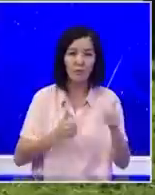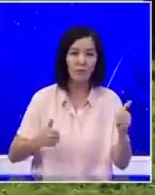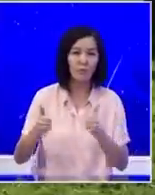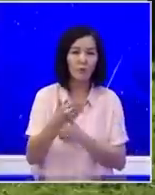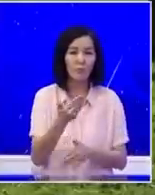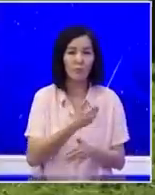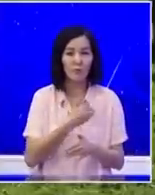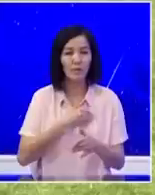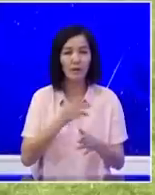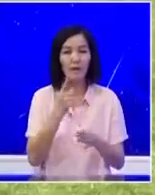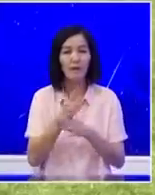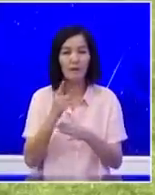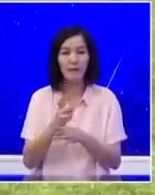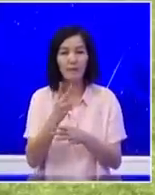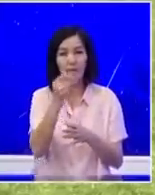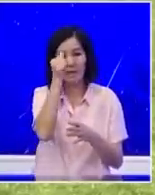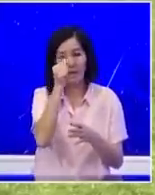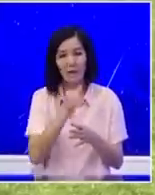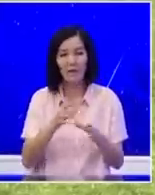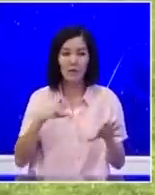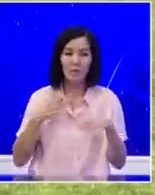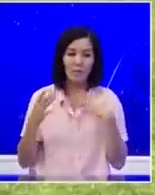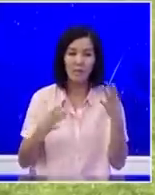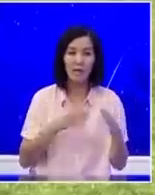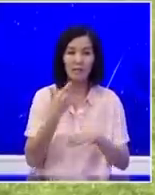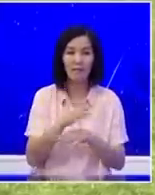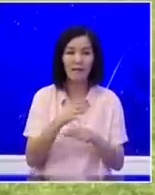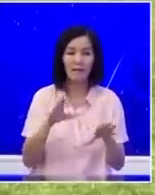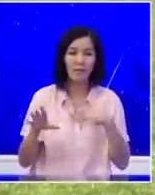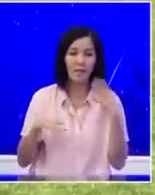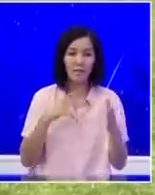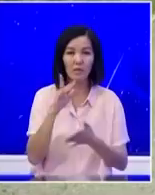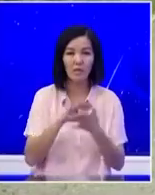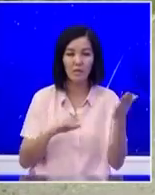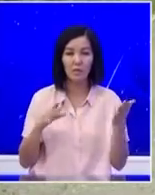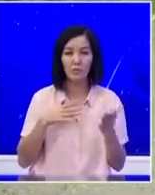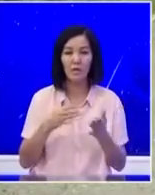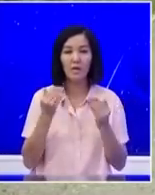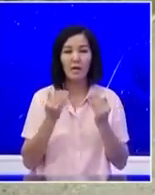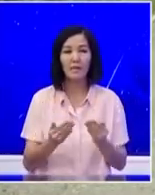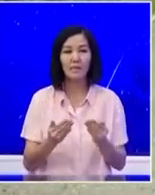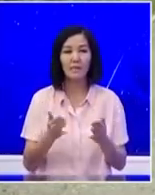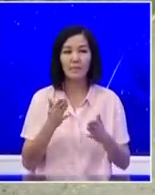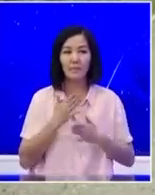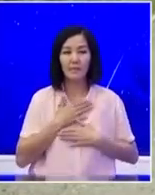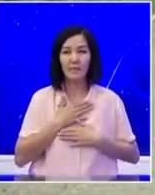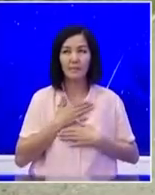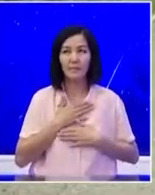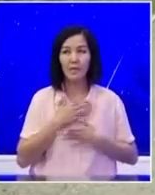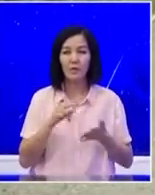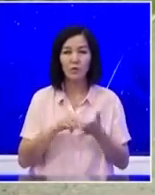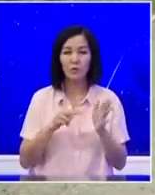көздеп отыр. Карантин кезінде 2 ай бойы үйде жаттыққан олар далада дайындығын жалғастыруға көшті. Қазіргі біздің осы жылдық